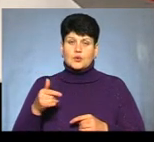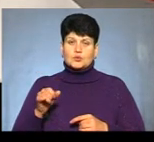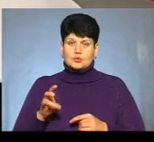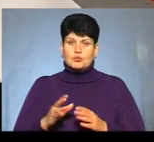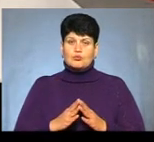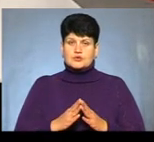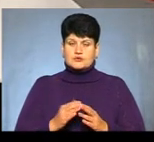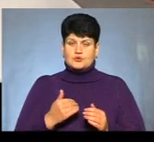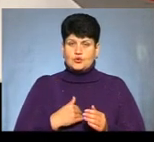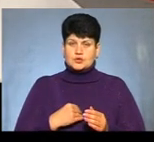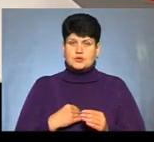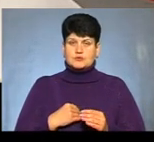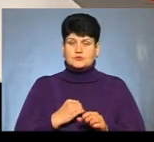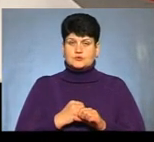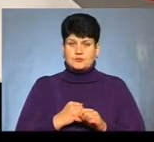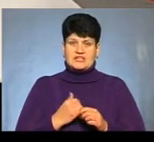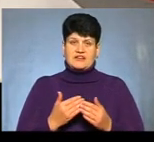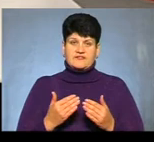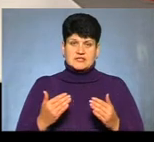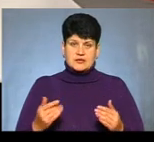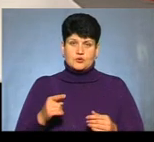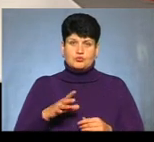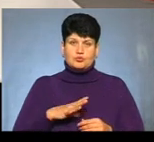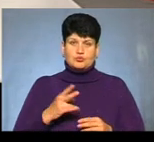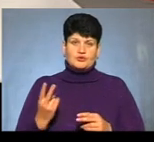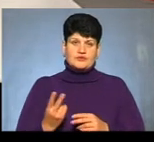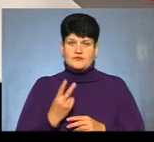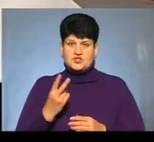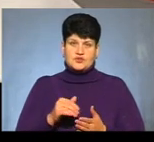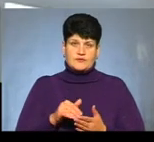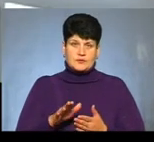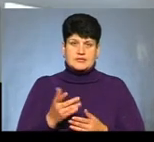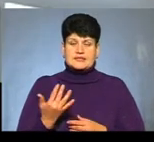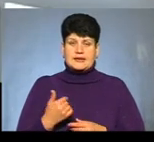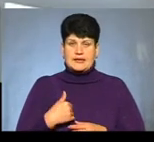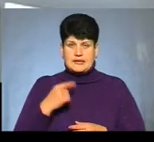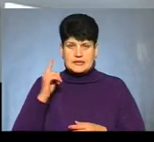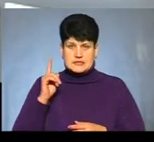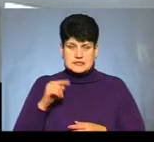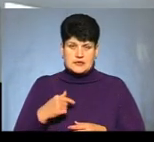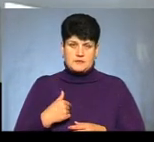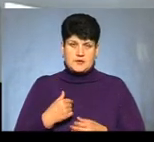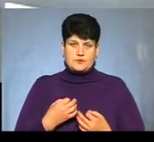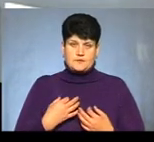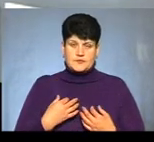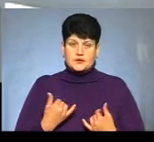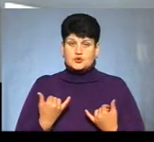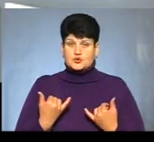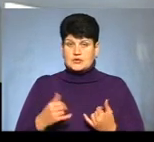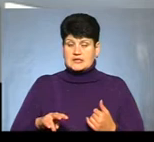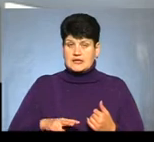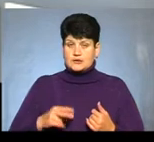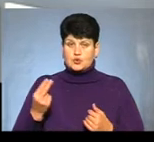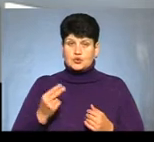Стригун просив, що він хоче поставити ту чи іншу виставу, то йому було двічі відмовлено. Наскільки я знаю, наскільки він мені це говорив.